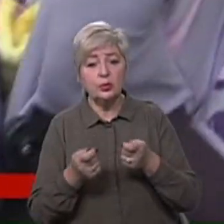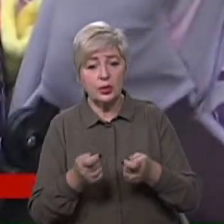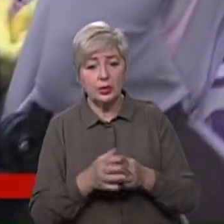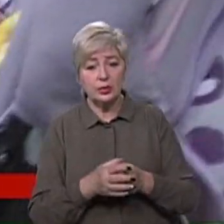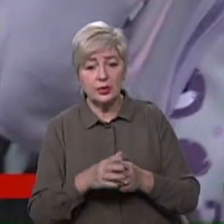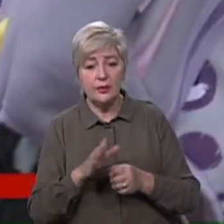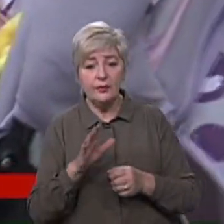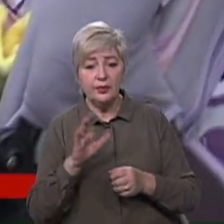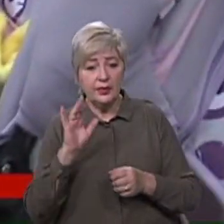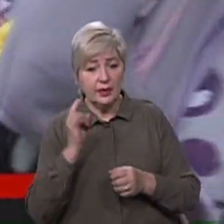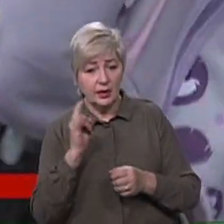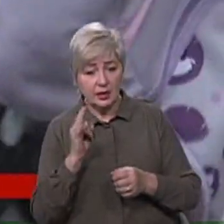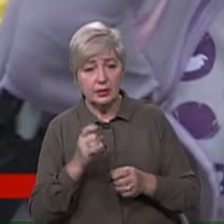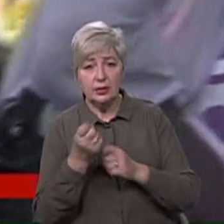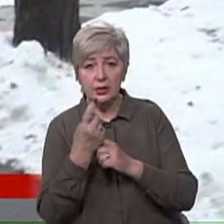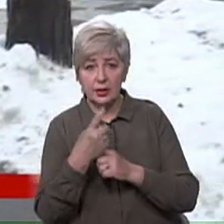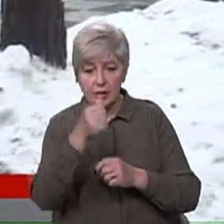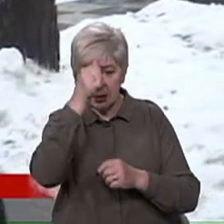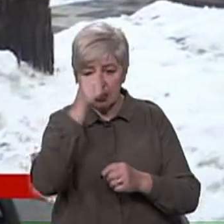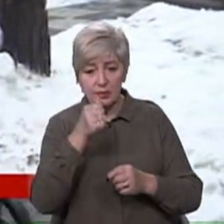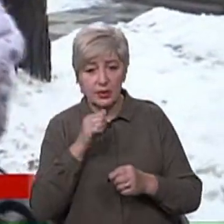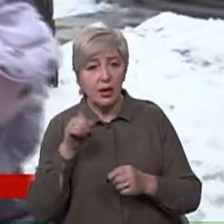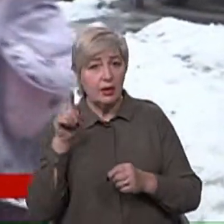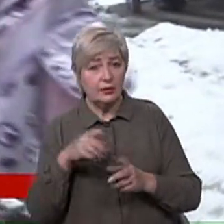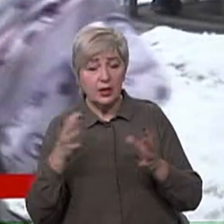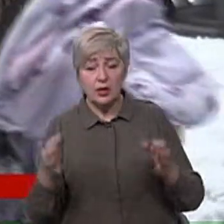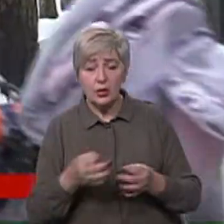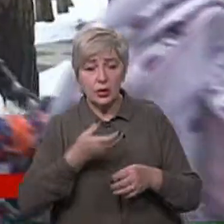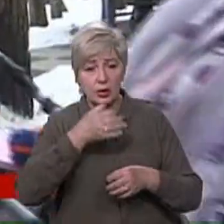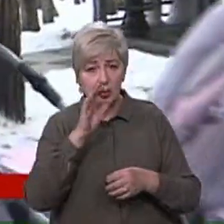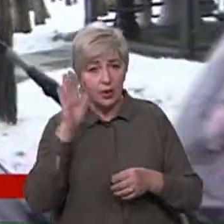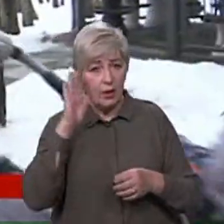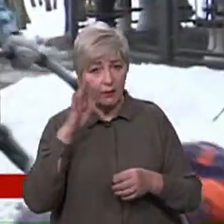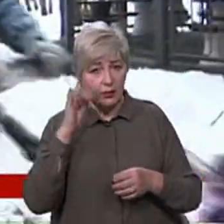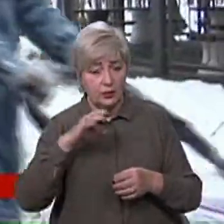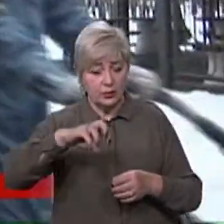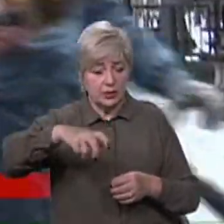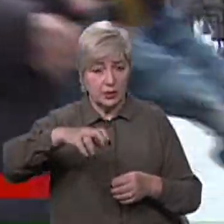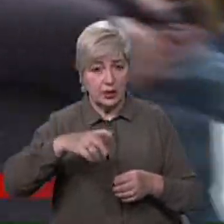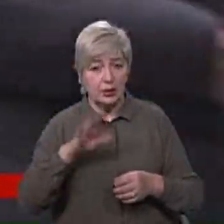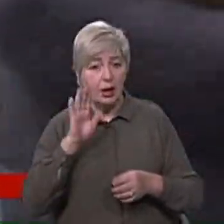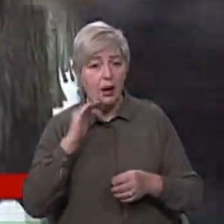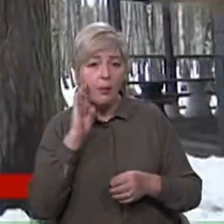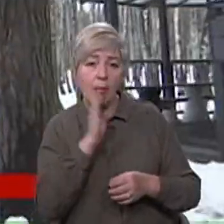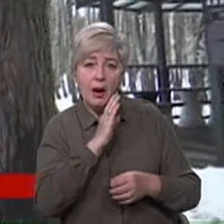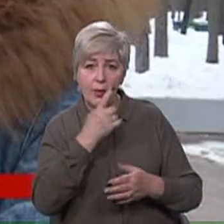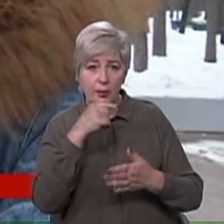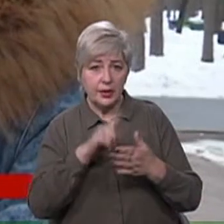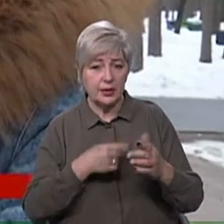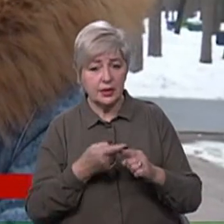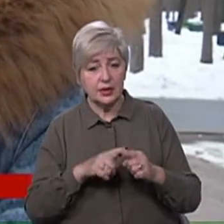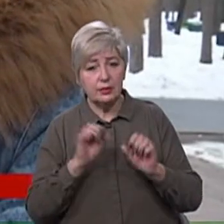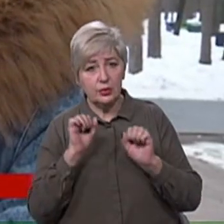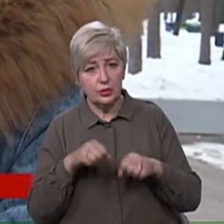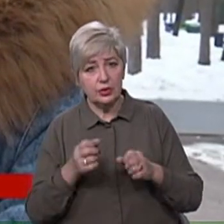Саші 11 місяців, і вона ніколи не пила воду з-під крану. Її мама впевнена, це може бути небезпечно. Ми